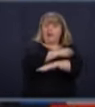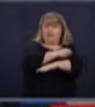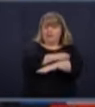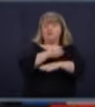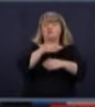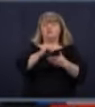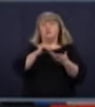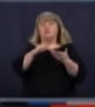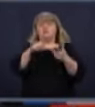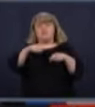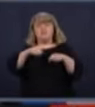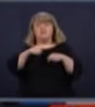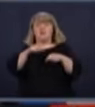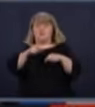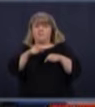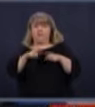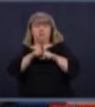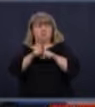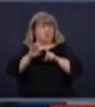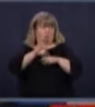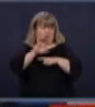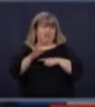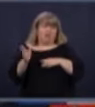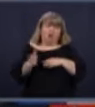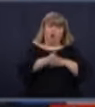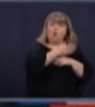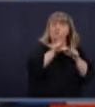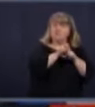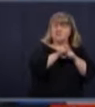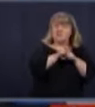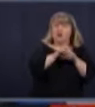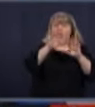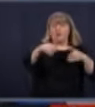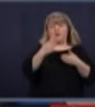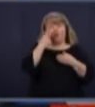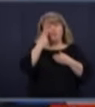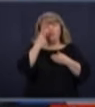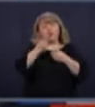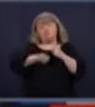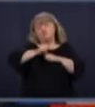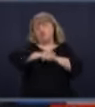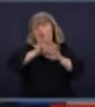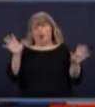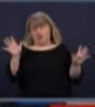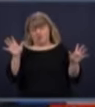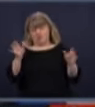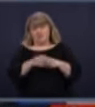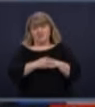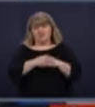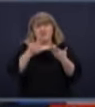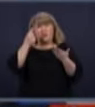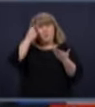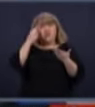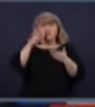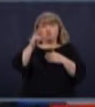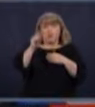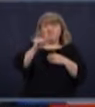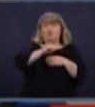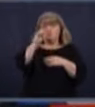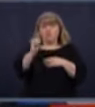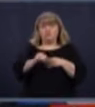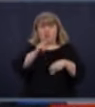ailleurs au Canada, puis à ce moment-là, on va pouvoir avoir une idée de ce que ça peut représenter. Mais je ne pense pas, là, il ne pas penser qu'on a 60 % de gens qui ont été